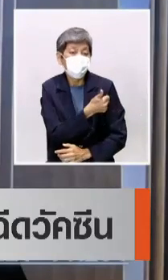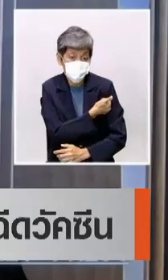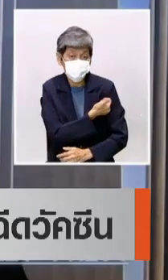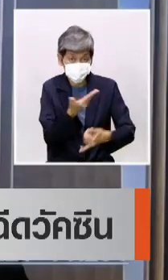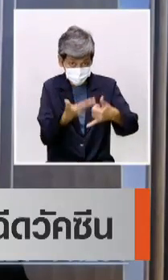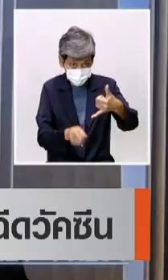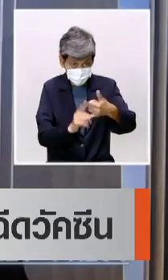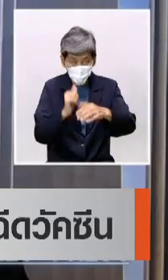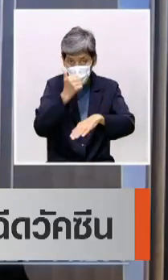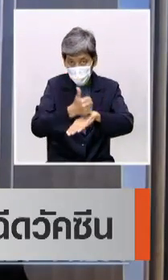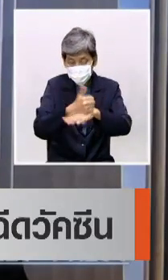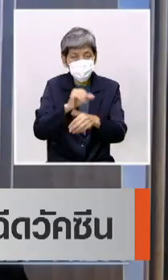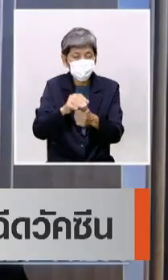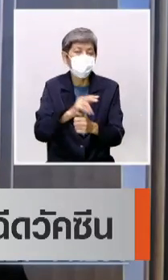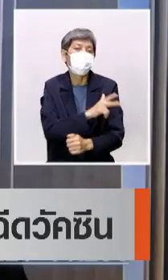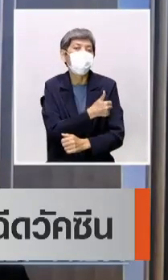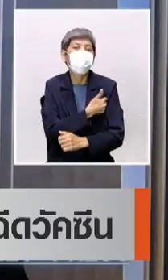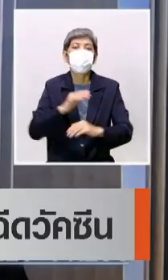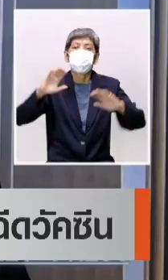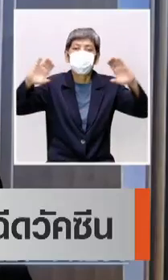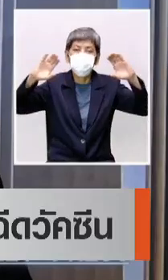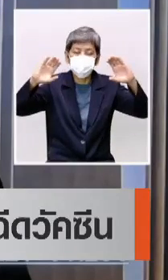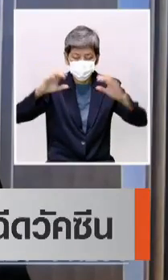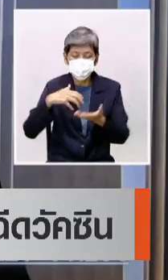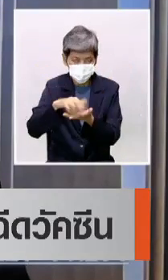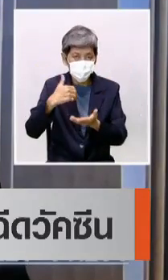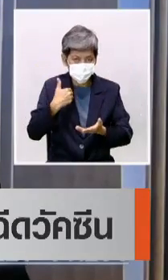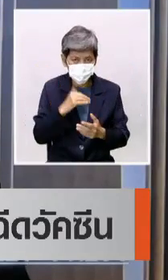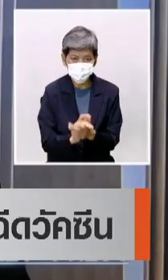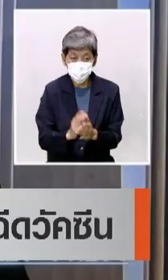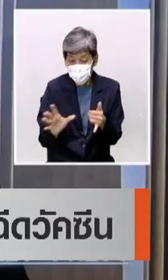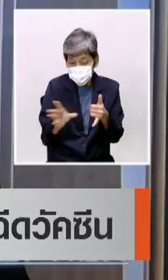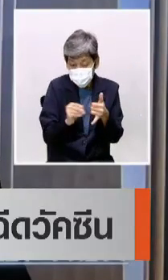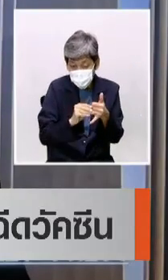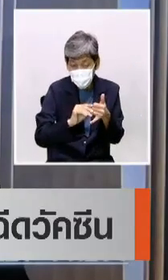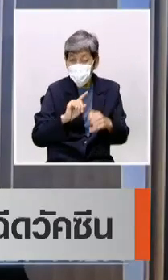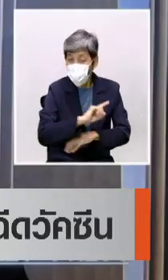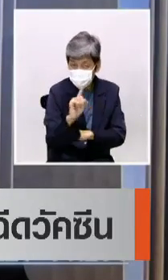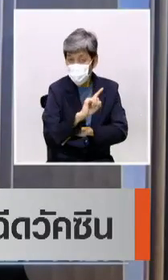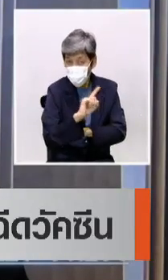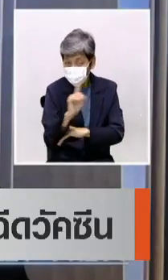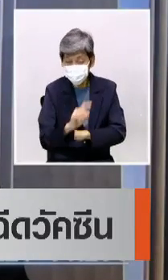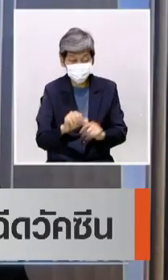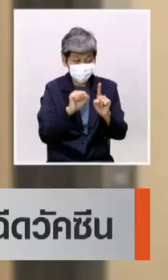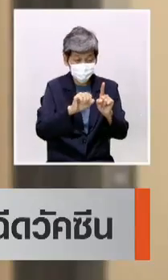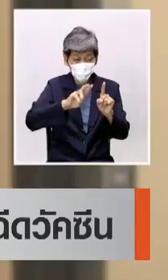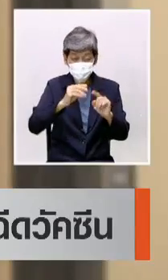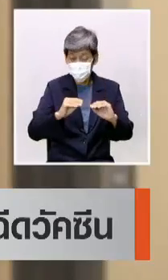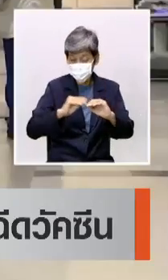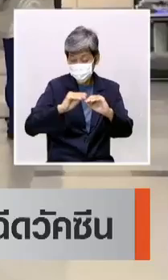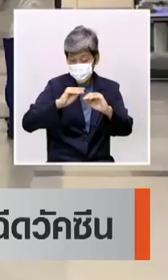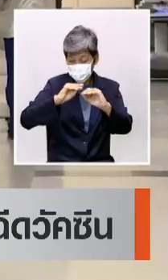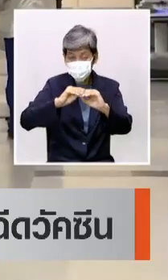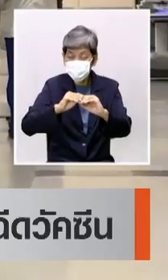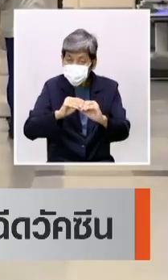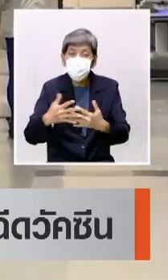ราวซีหัวหน้าที่ปรึกษาด้านการแพทย์ของรัฐบาลไบเดนกล่าวว่าจำนวนผู้ติดเชื้อรายวันที่สูงกว่า 160,000 คนนั้น